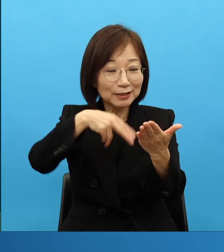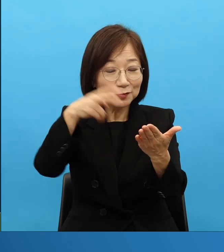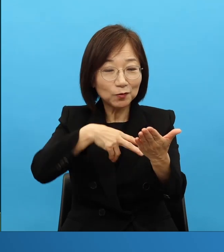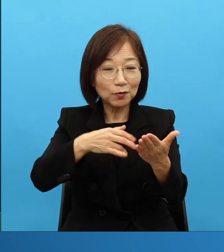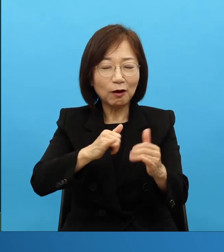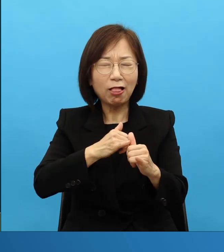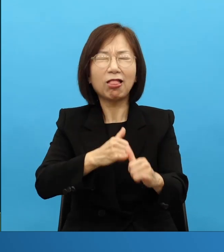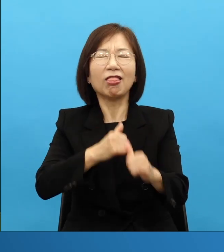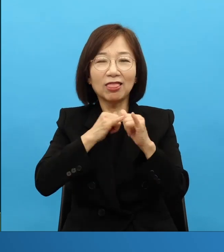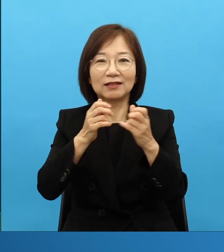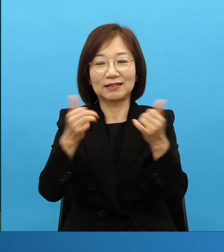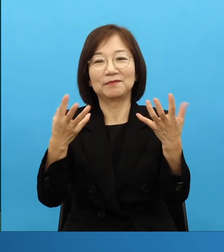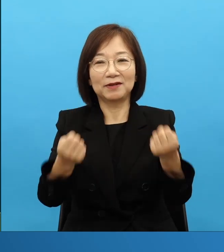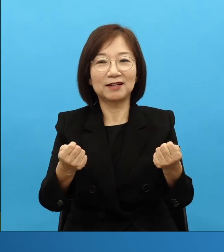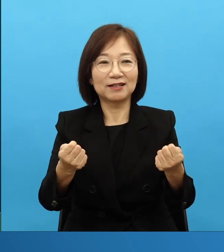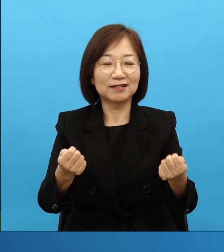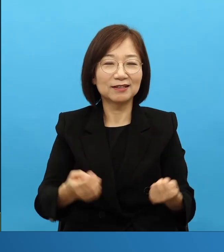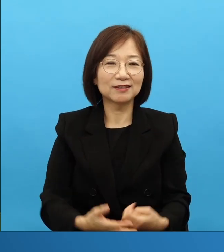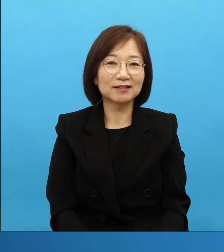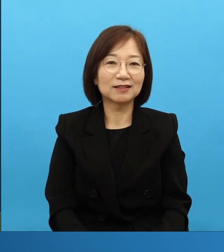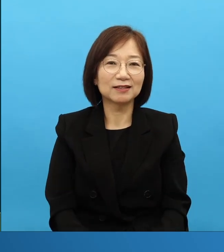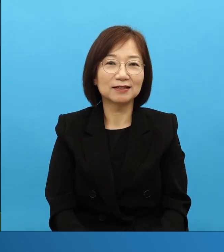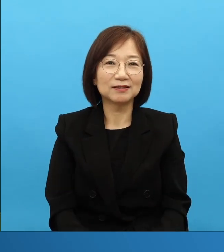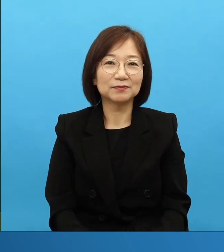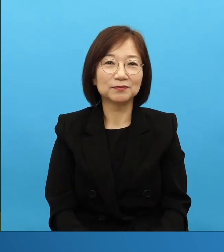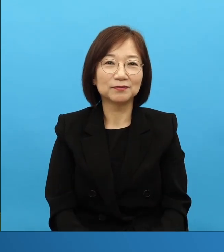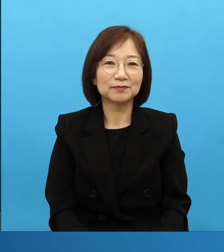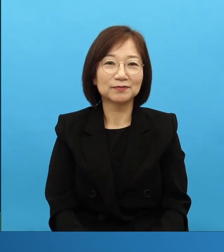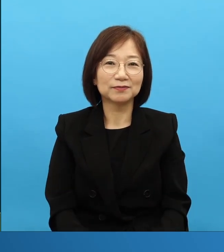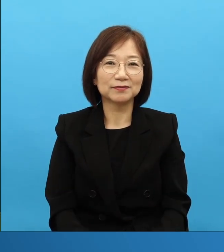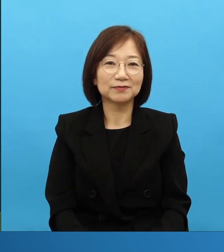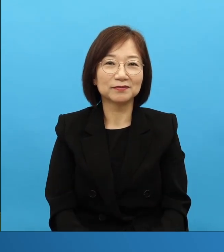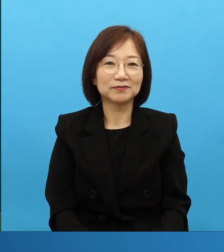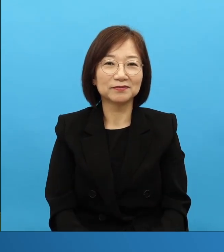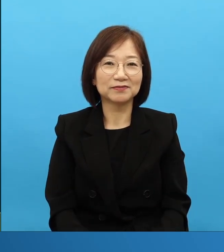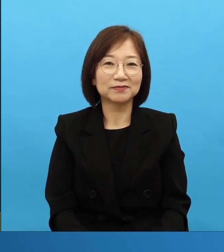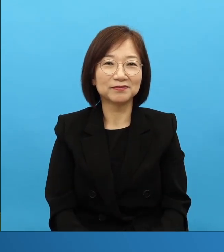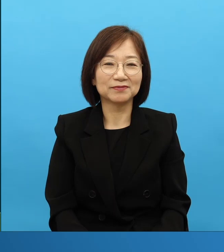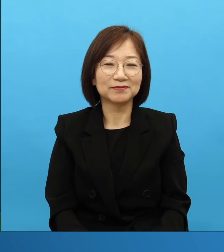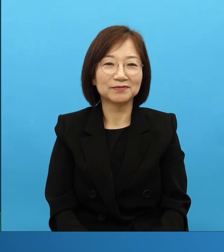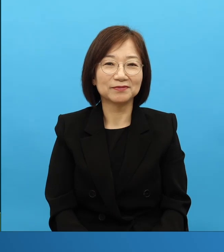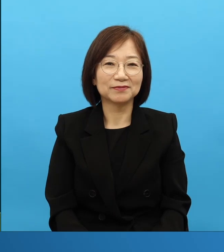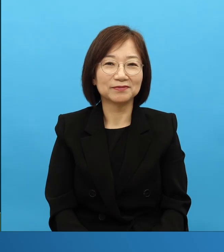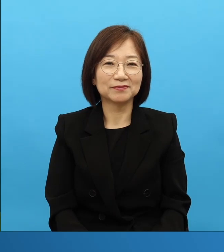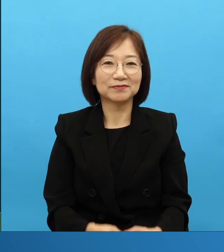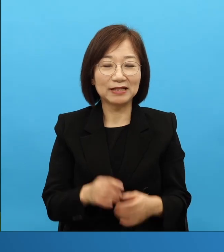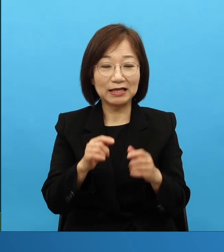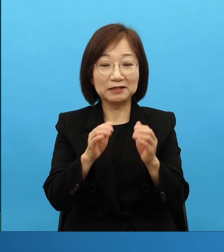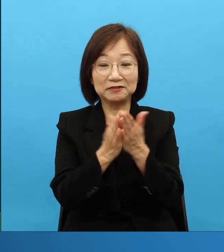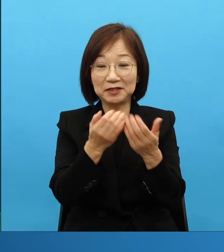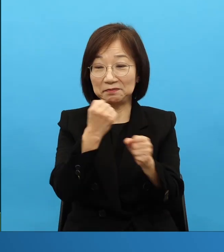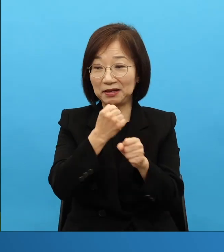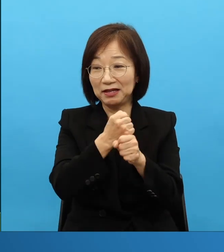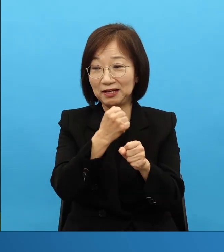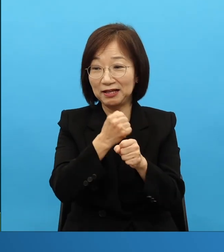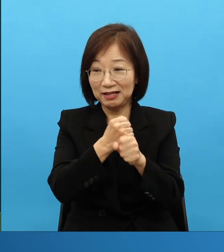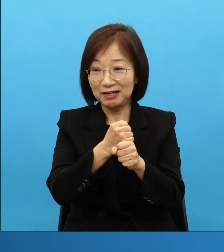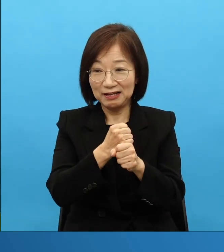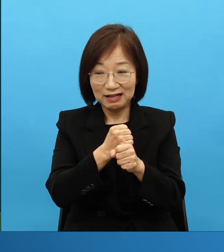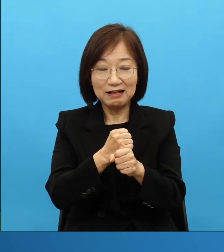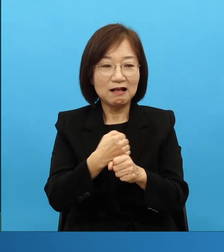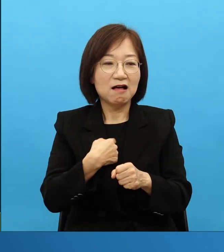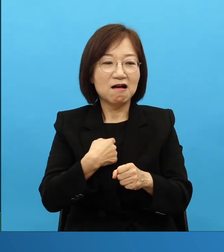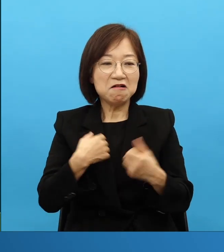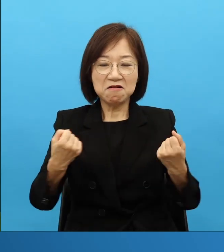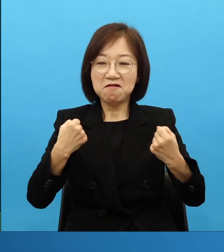lot of people read his works and committed suicide. 자기는 걸어놓고 오래 살라고 냉수 마찰하다 죽었잖아요.